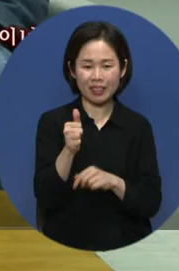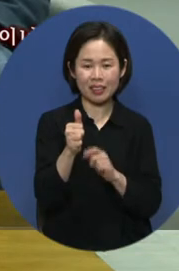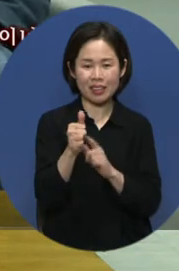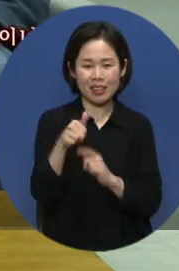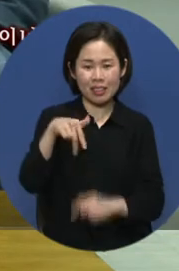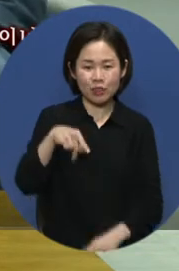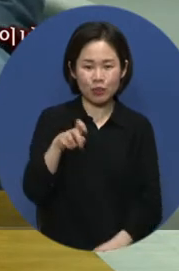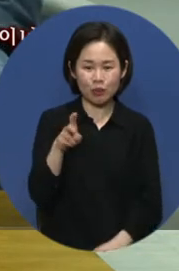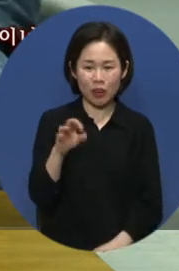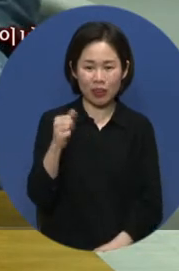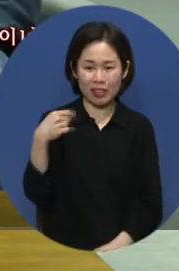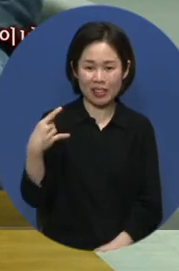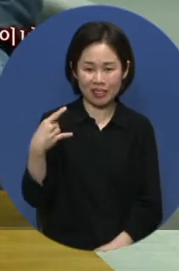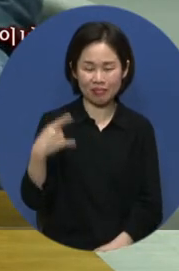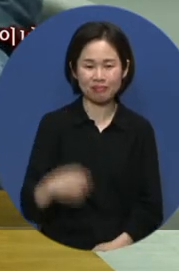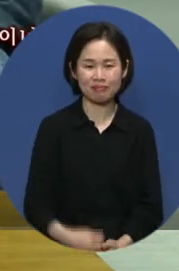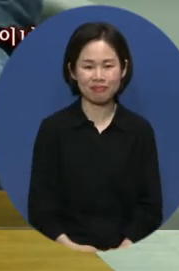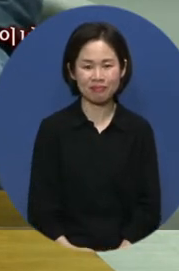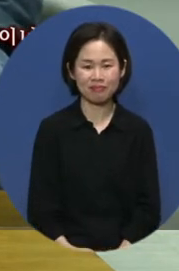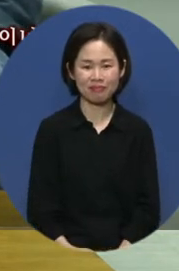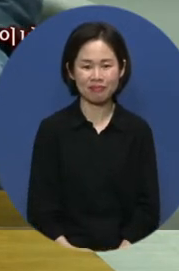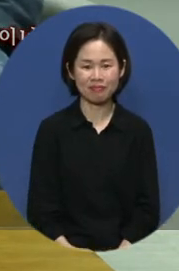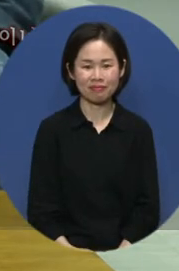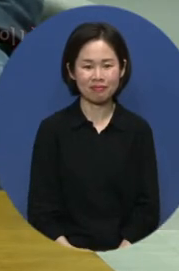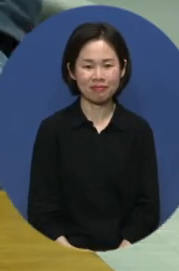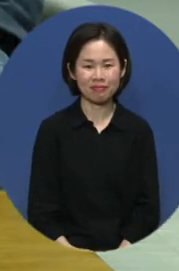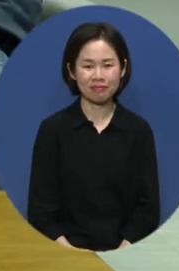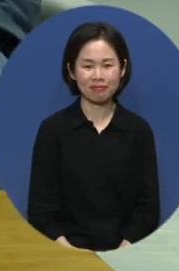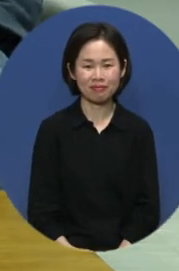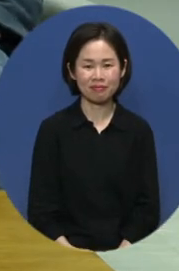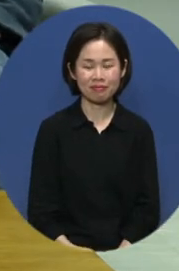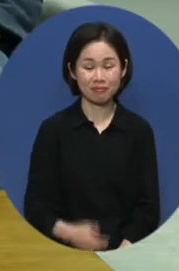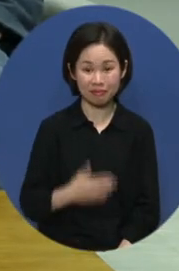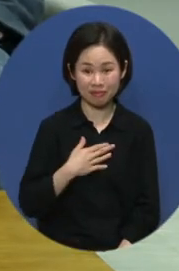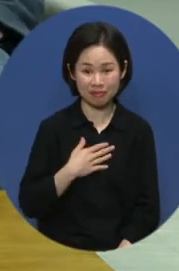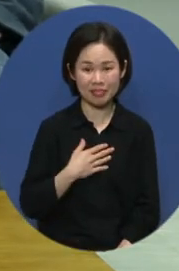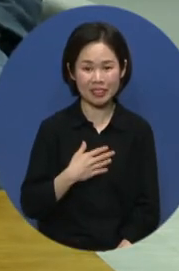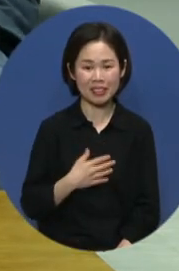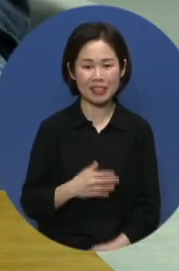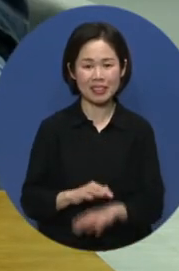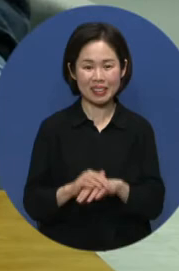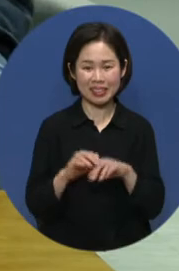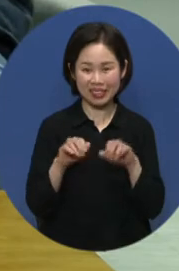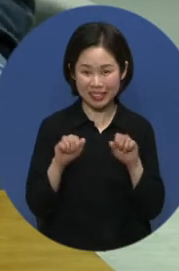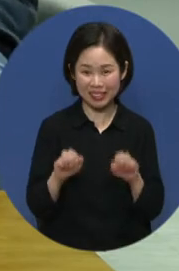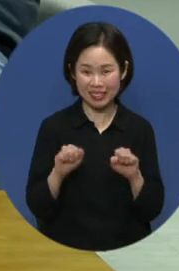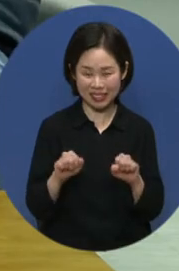있는 주명희라고 합니다. 네.